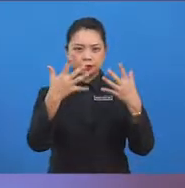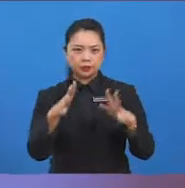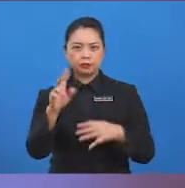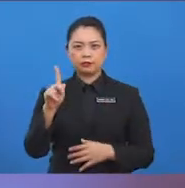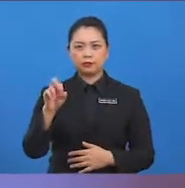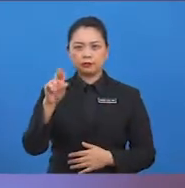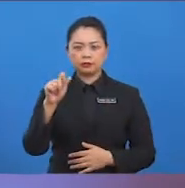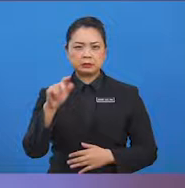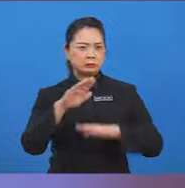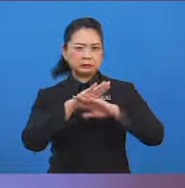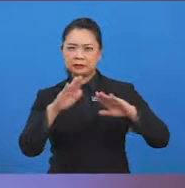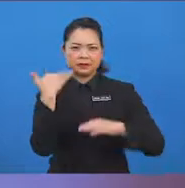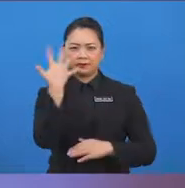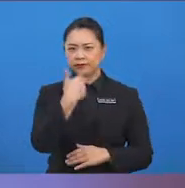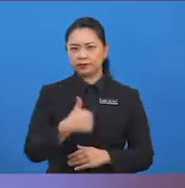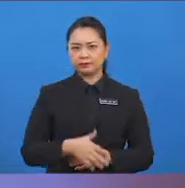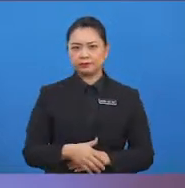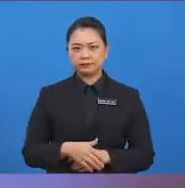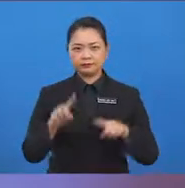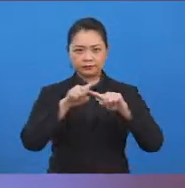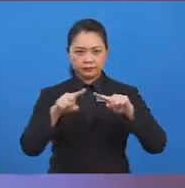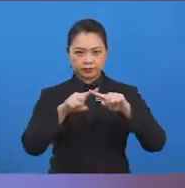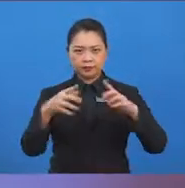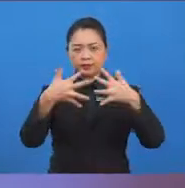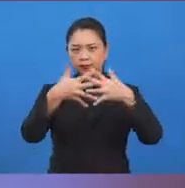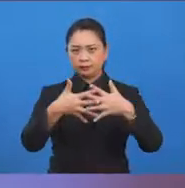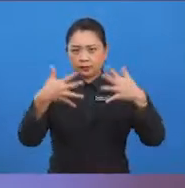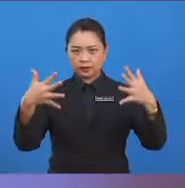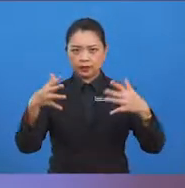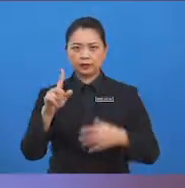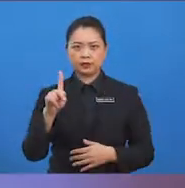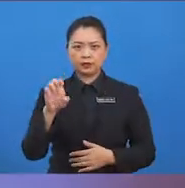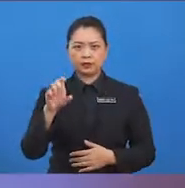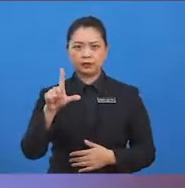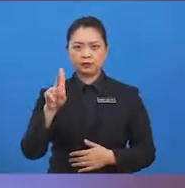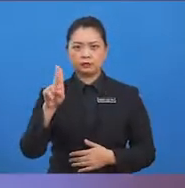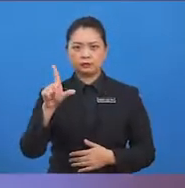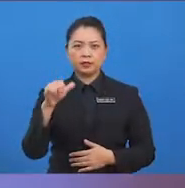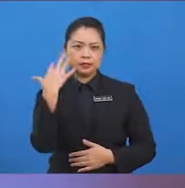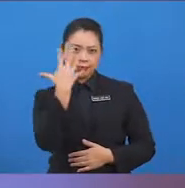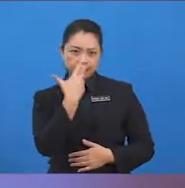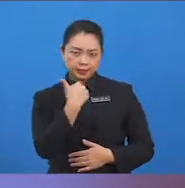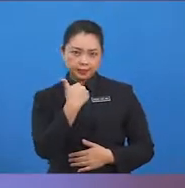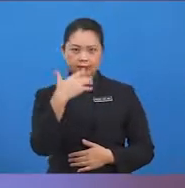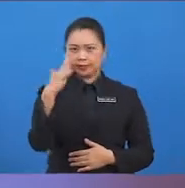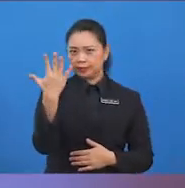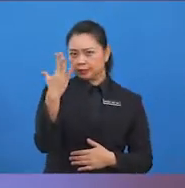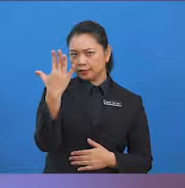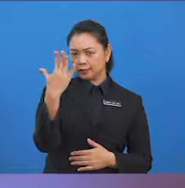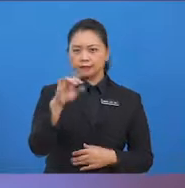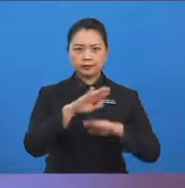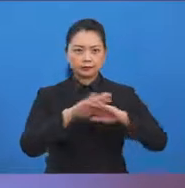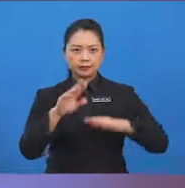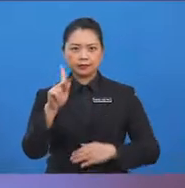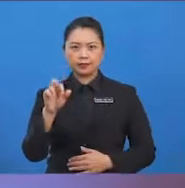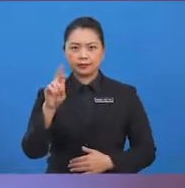dan tidak menarik. Tetapi, pagar yang diperbuat daripada keluli cantik, berkilat dan tidak